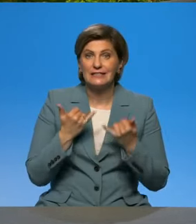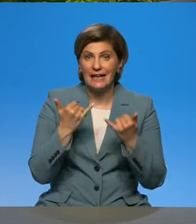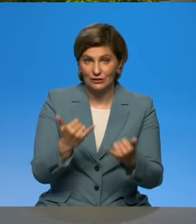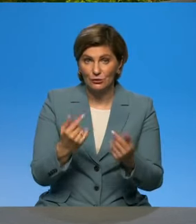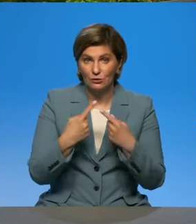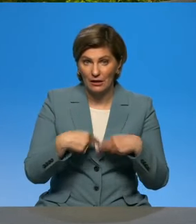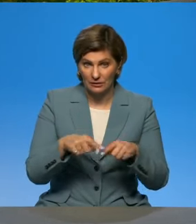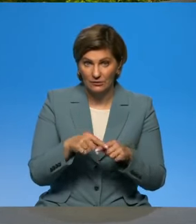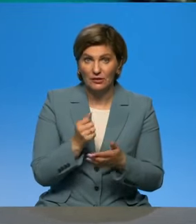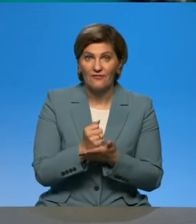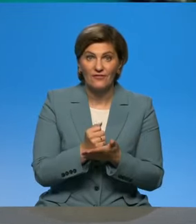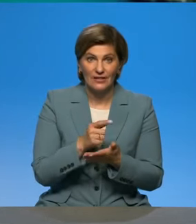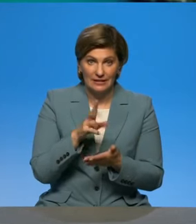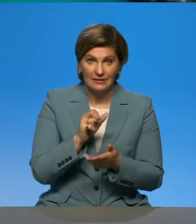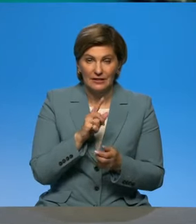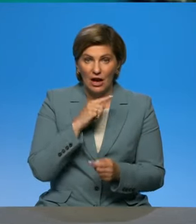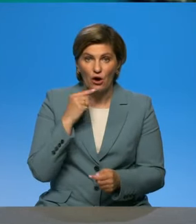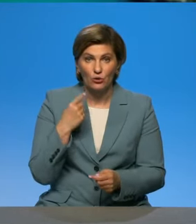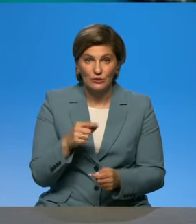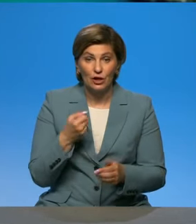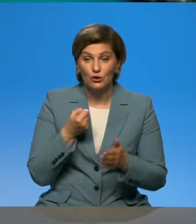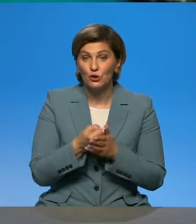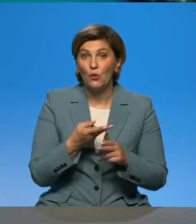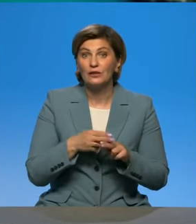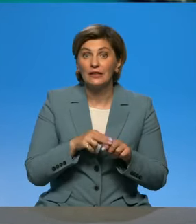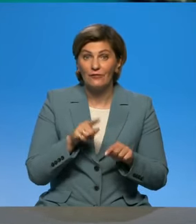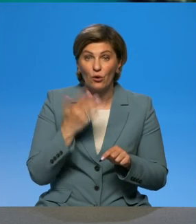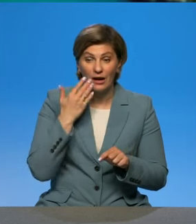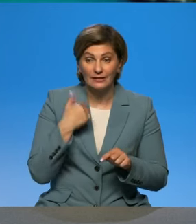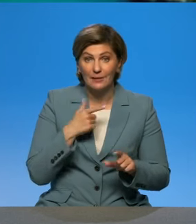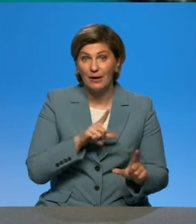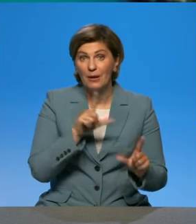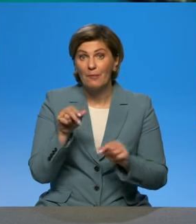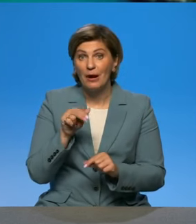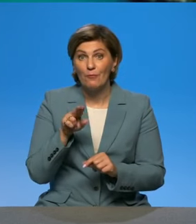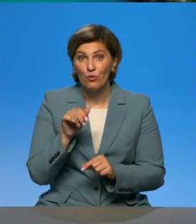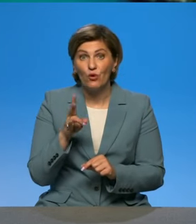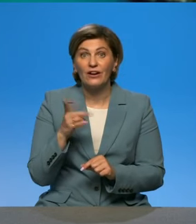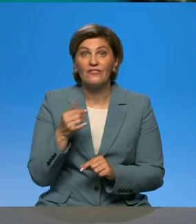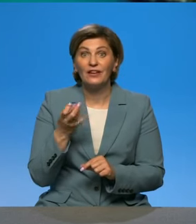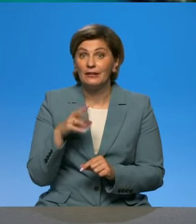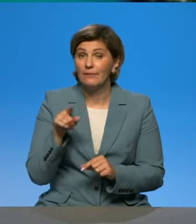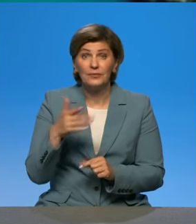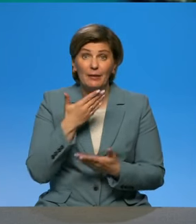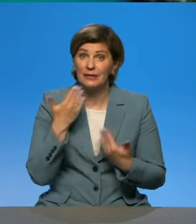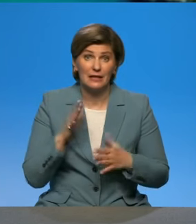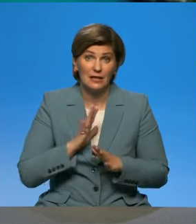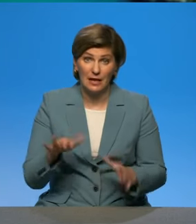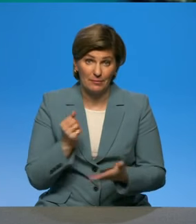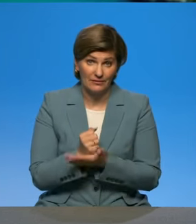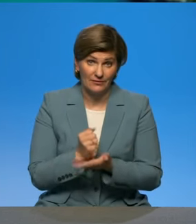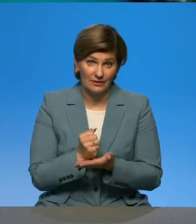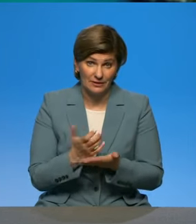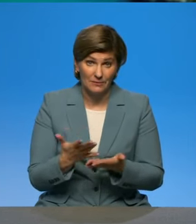для россиян. Так что мы понимали, вот до того, как мы отправились туда, в Папуа Новую Гвинею, там не было визового режима для россиян доступного.